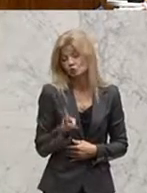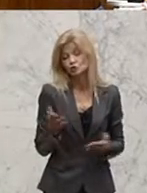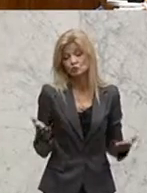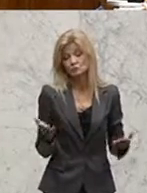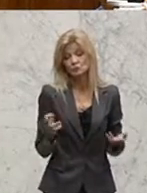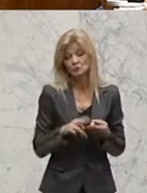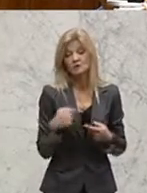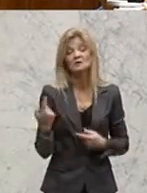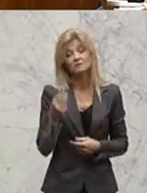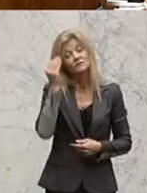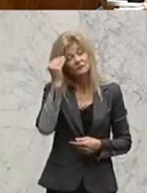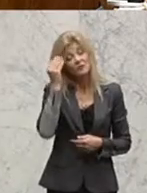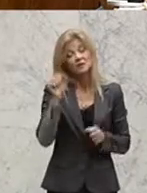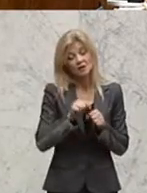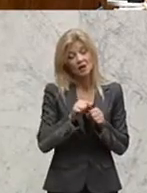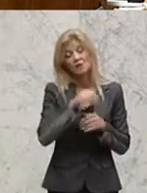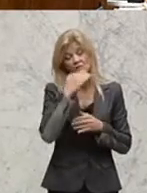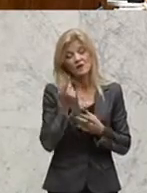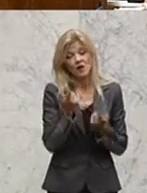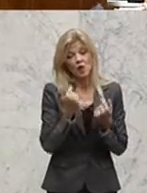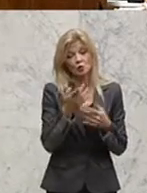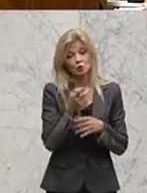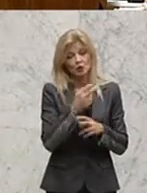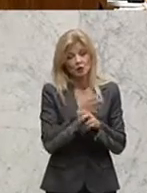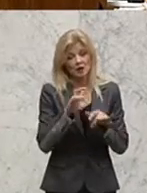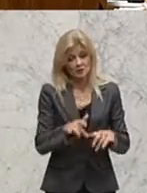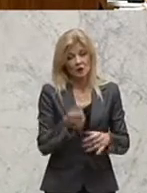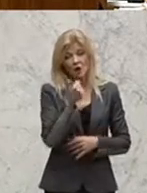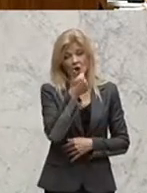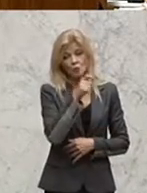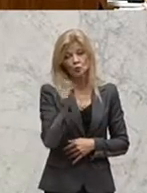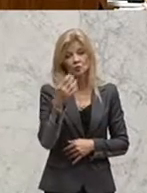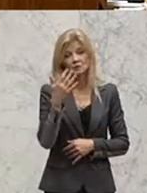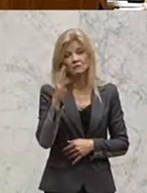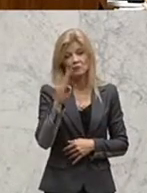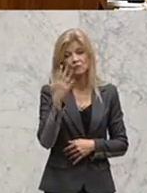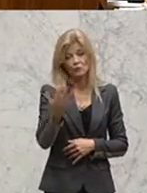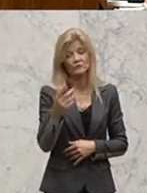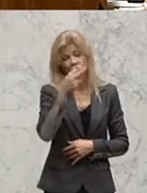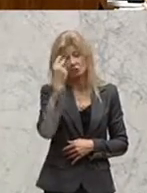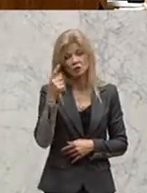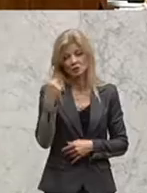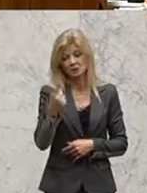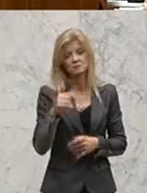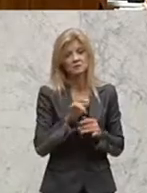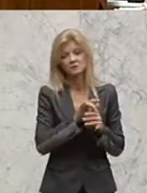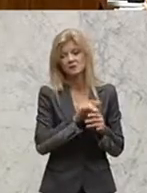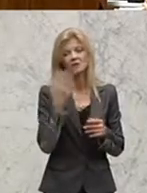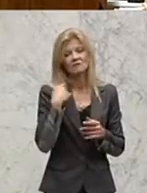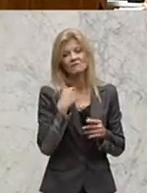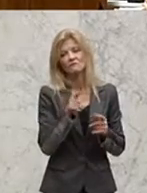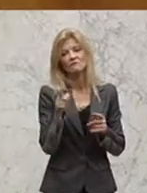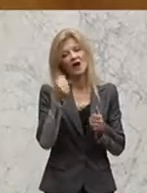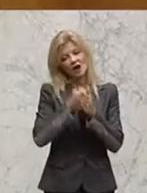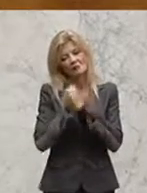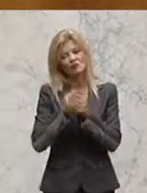Österreich kommen. Es sind 154 Menschen, die aus Österreich in den Kampf, in den Dschihad gezogen